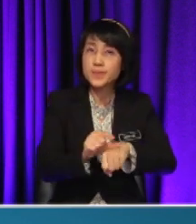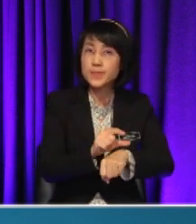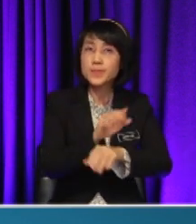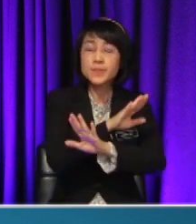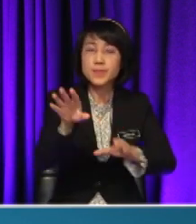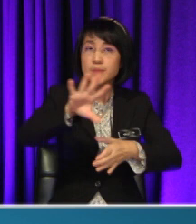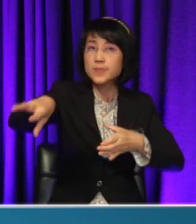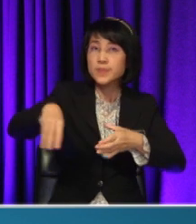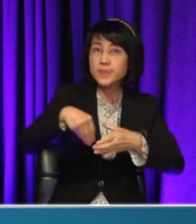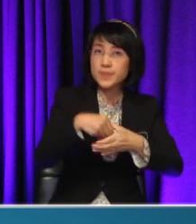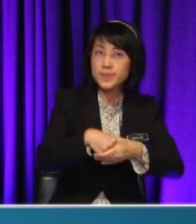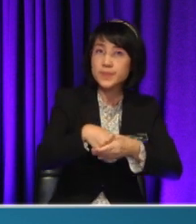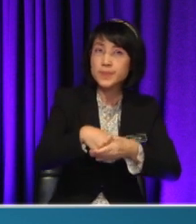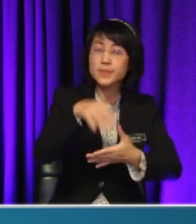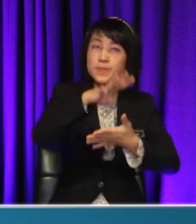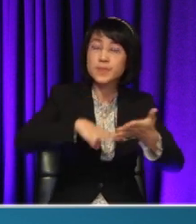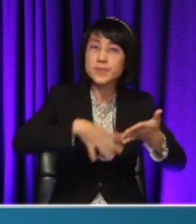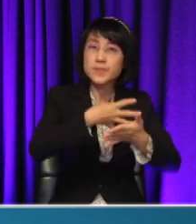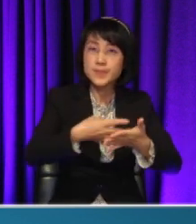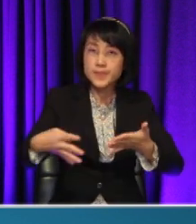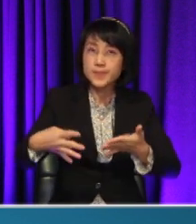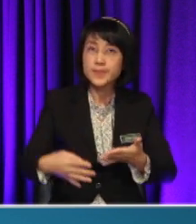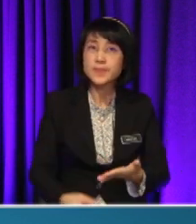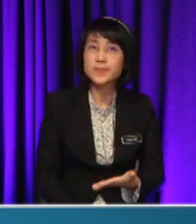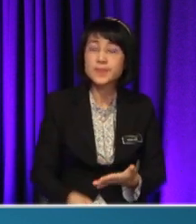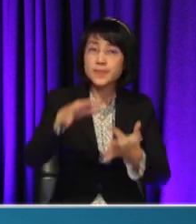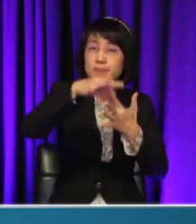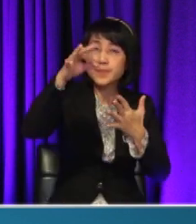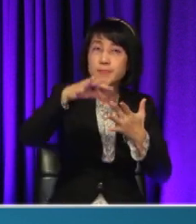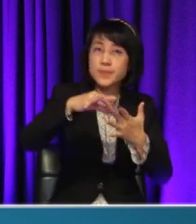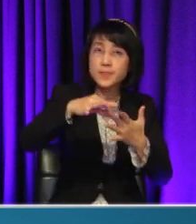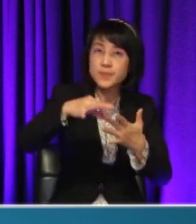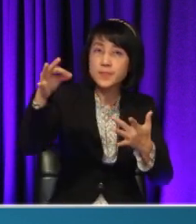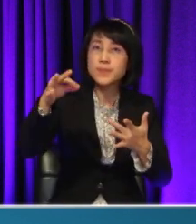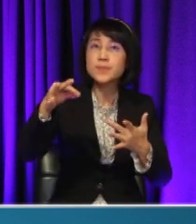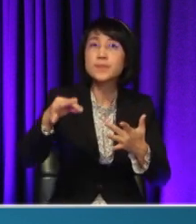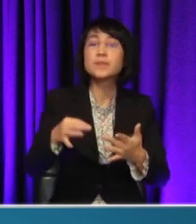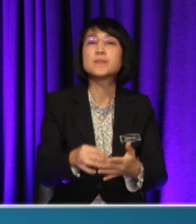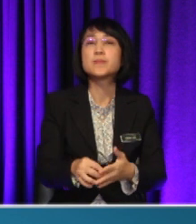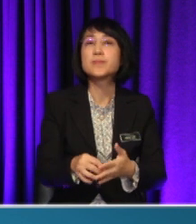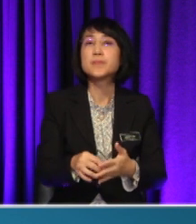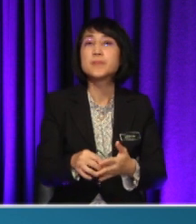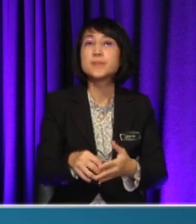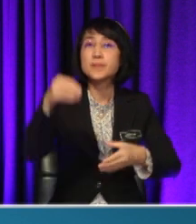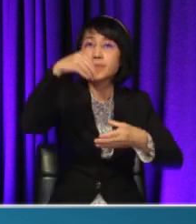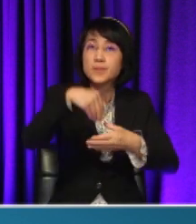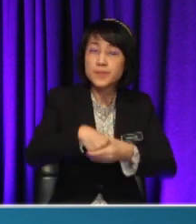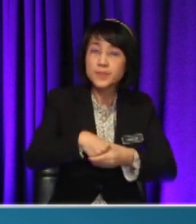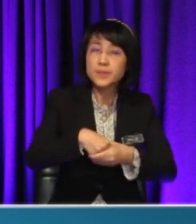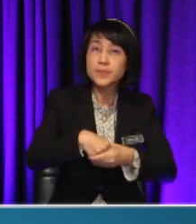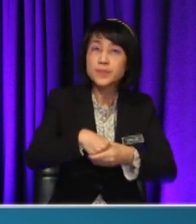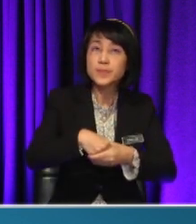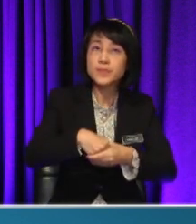melibatkan table lah nama Medan from delik nama Medan from Ink itu